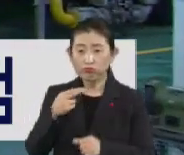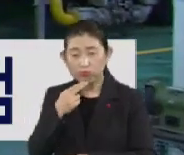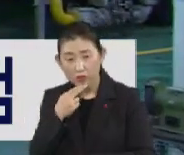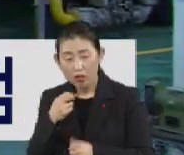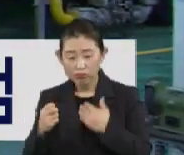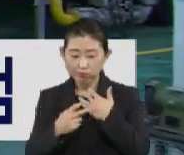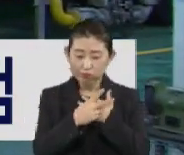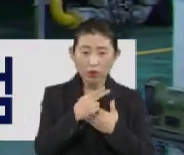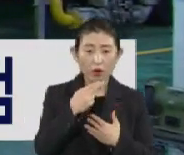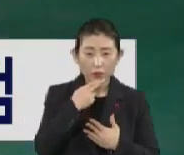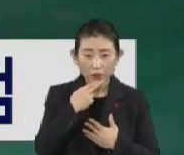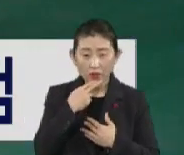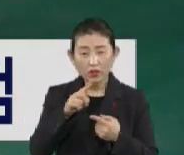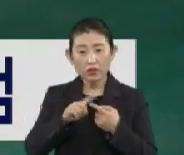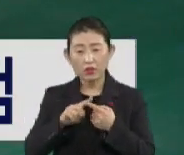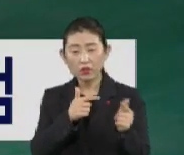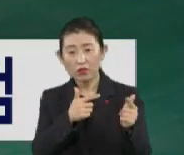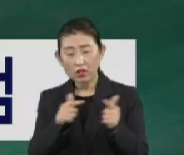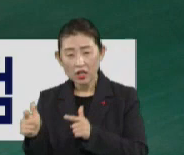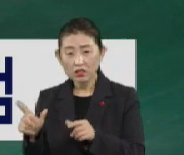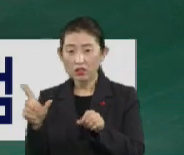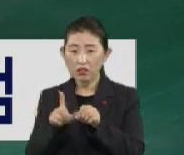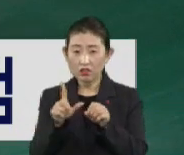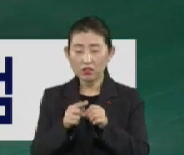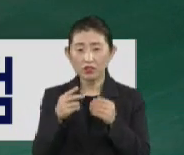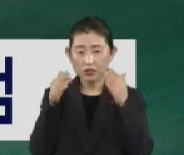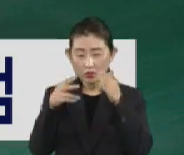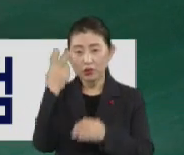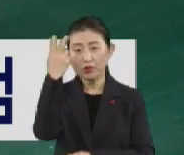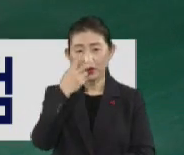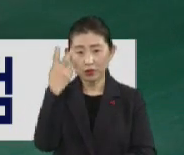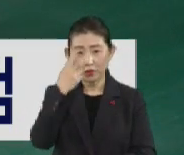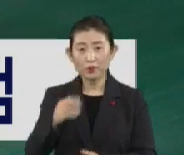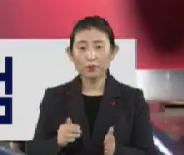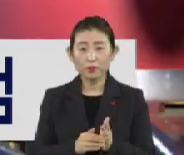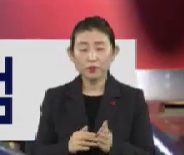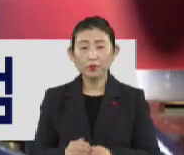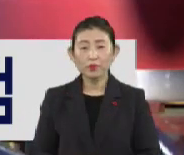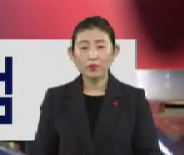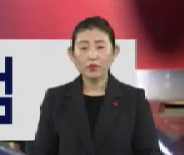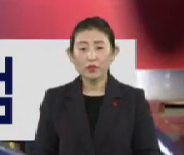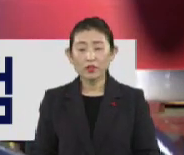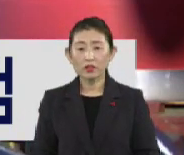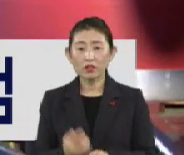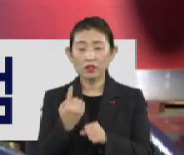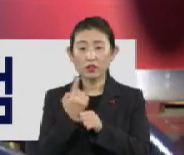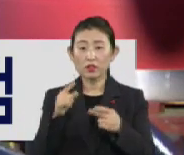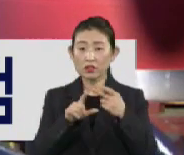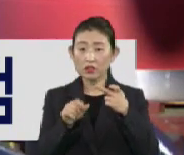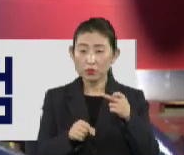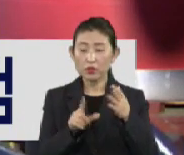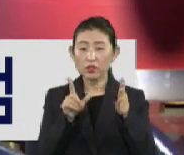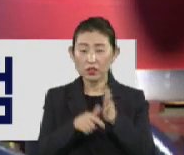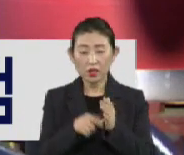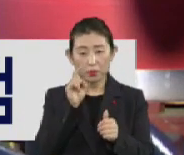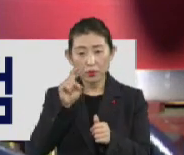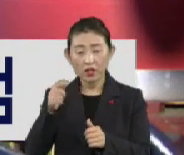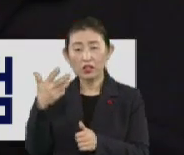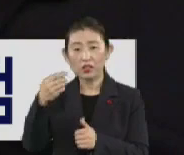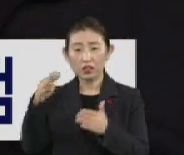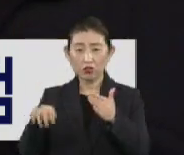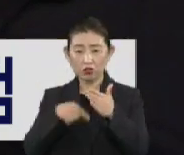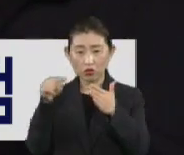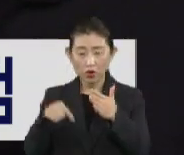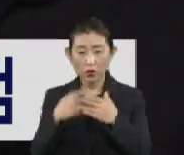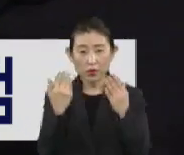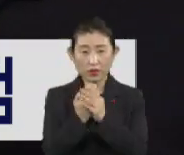균열, 소방 안전장치와 가스 설비 장치 등을 집중 점검했습니다. 특히 지난해 12월 지적된 74건 중